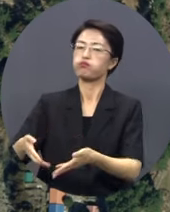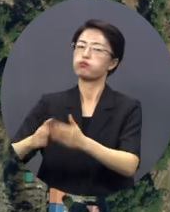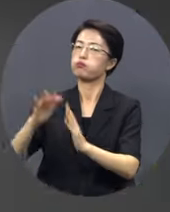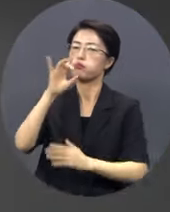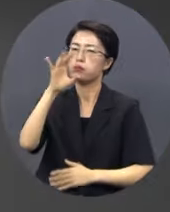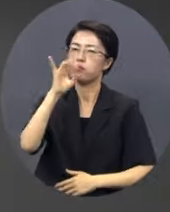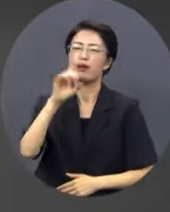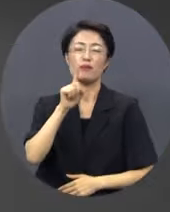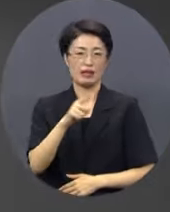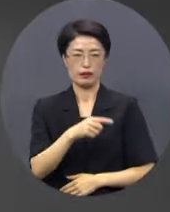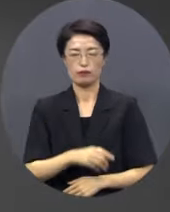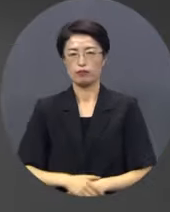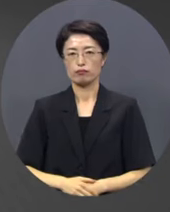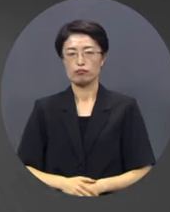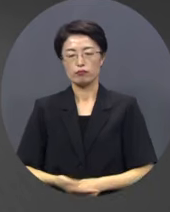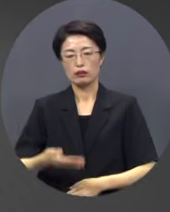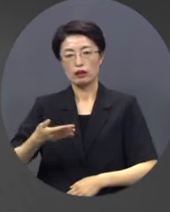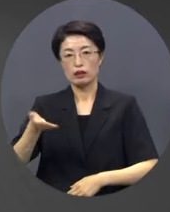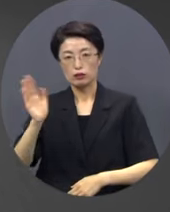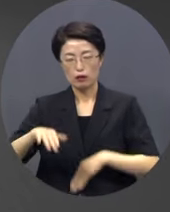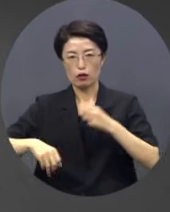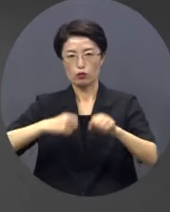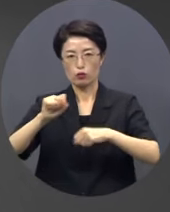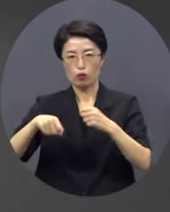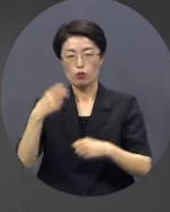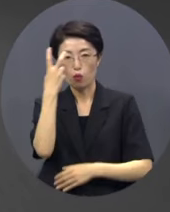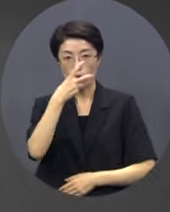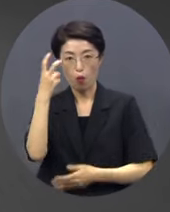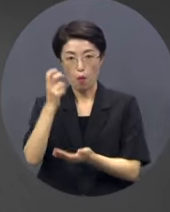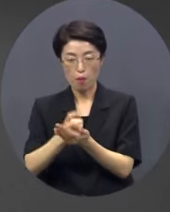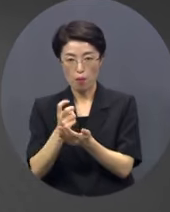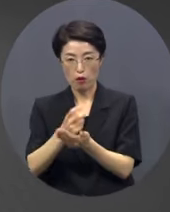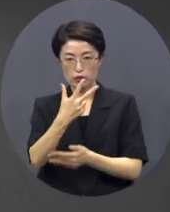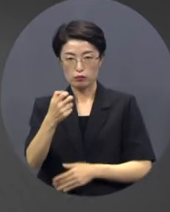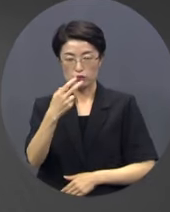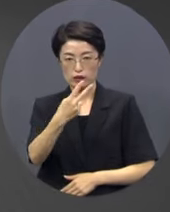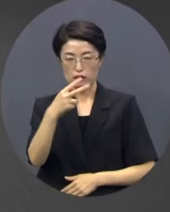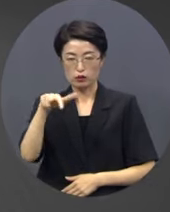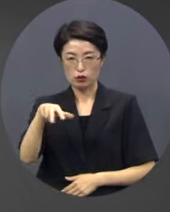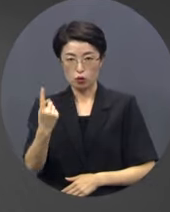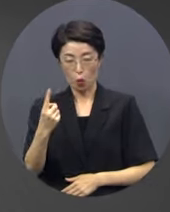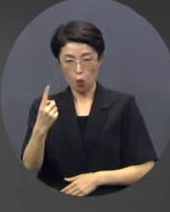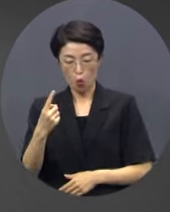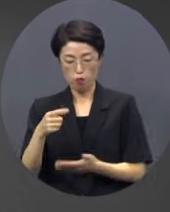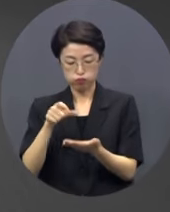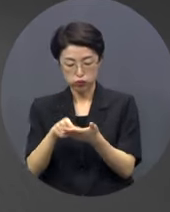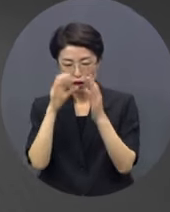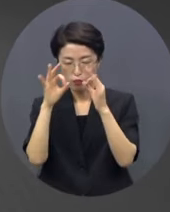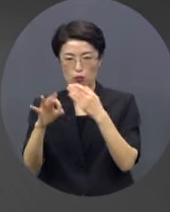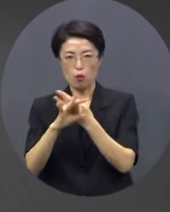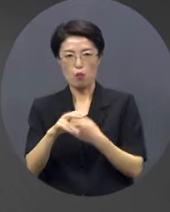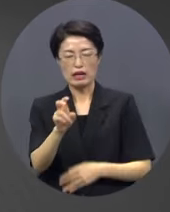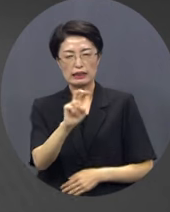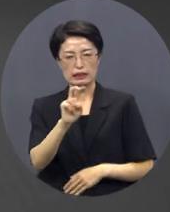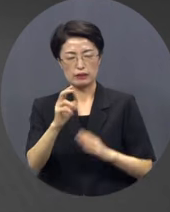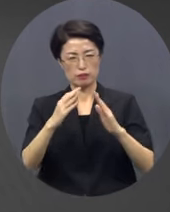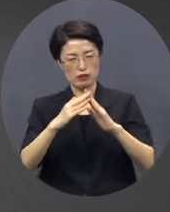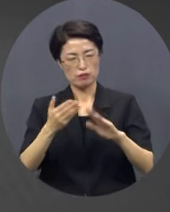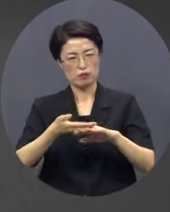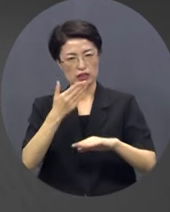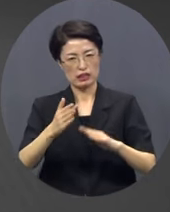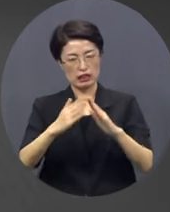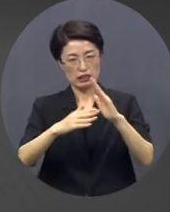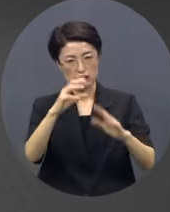것입니다. 동물보호법 제72조에 따르면 20호 이상의 인감밀집 지역과 공중이 수시로